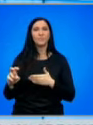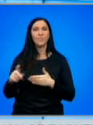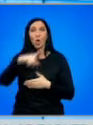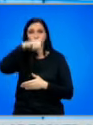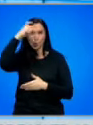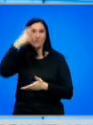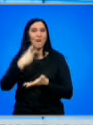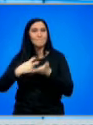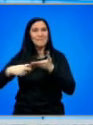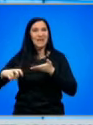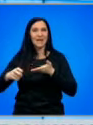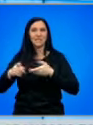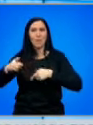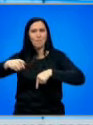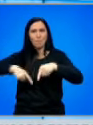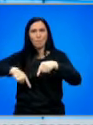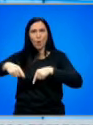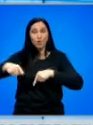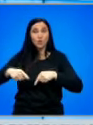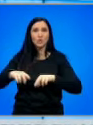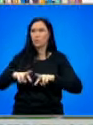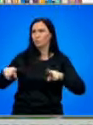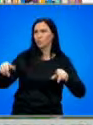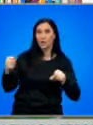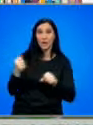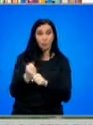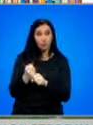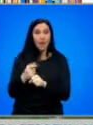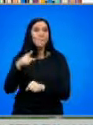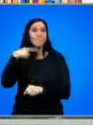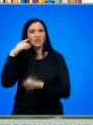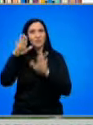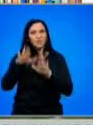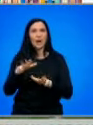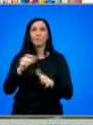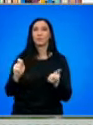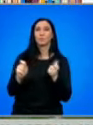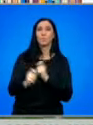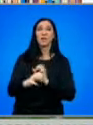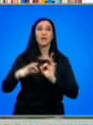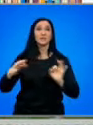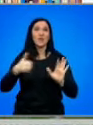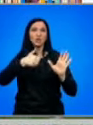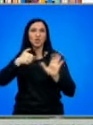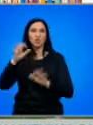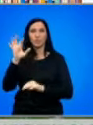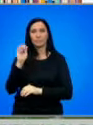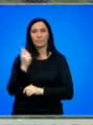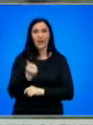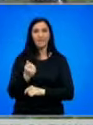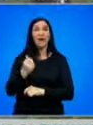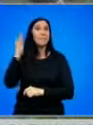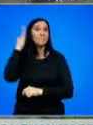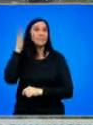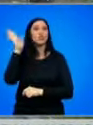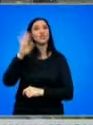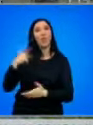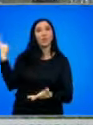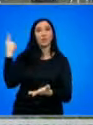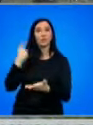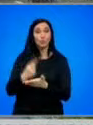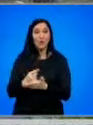трудовата миграция на потоците и от много други неща. Майчинството остава без промяна в размер от 650 лева, но министърът ще